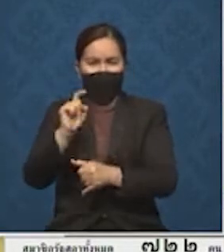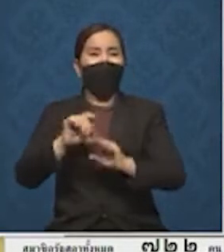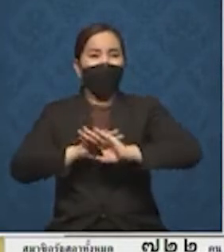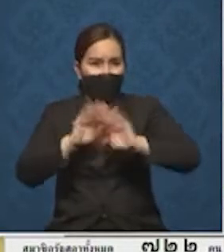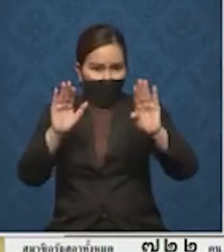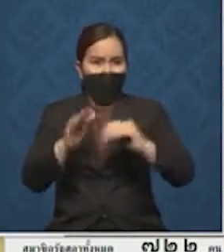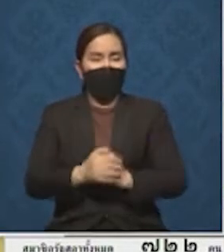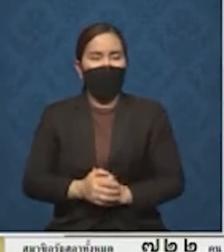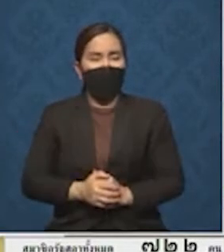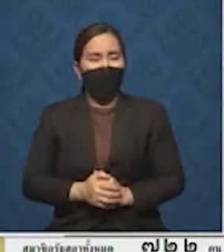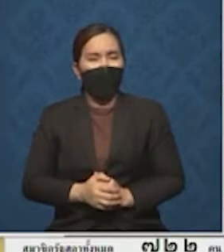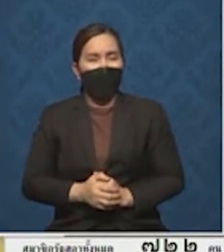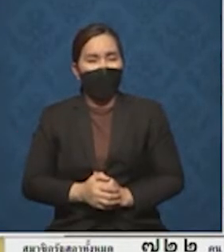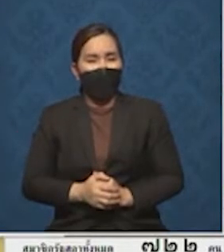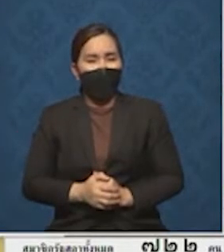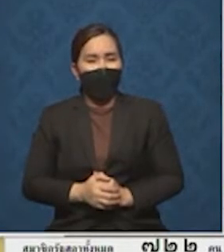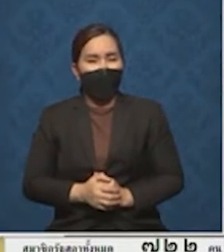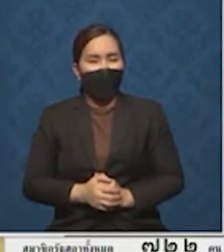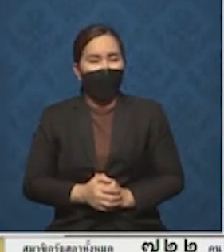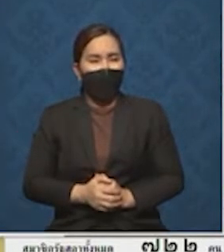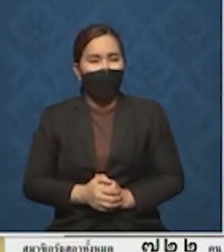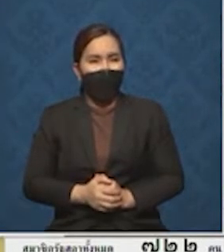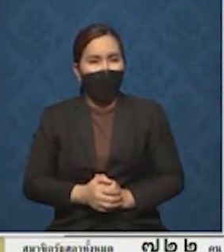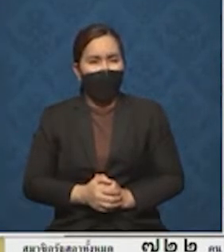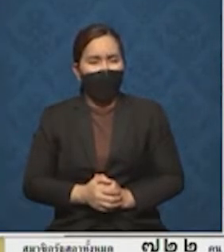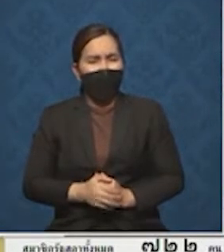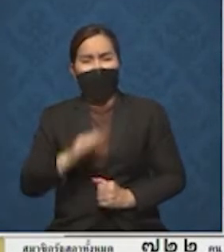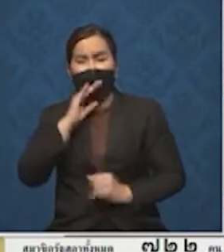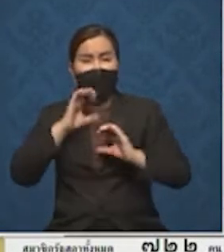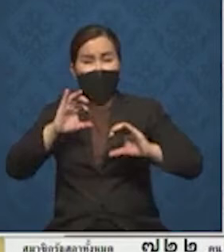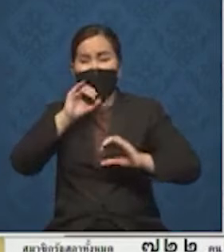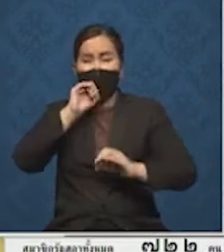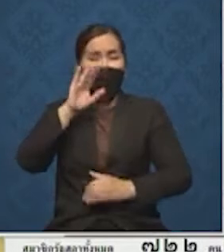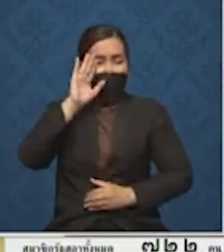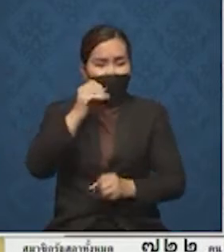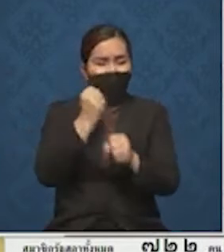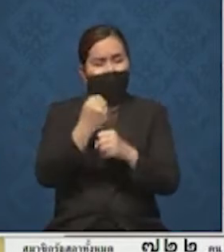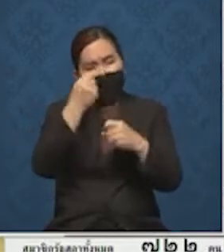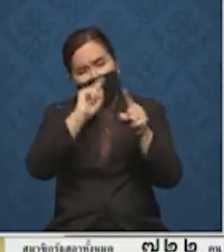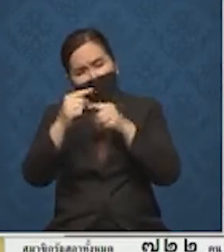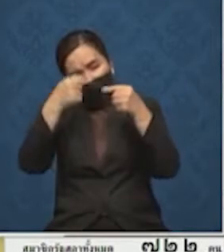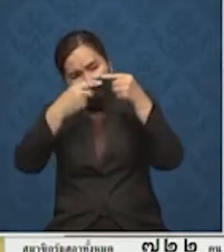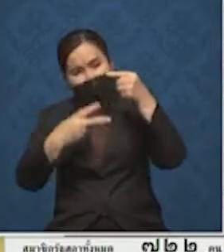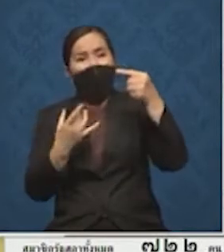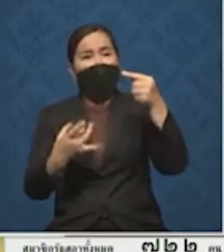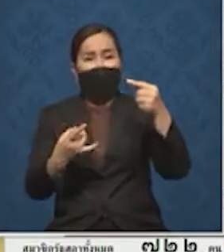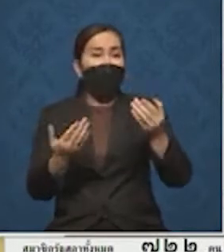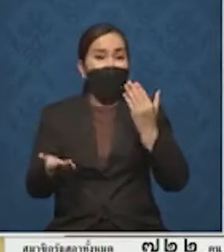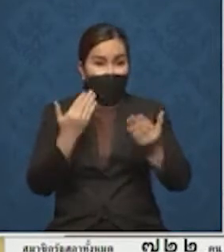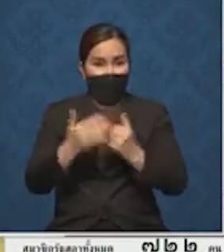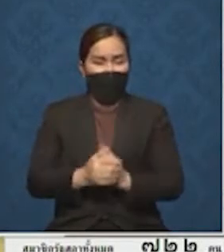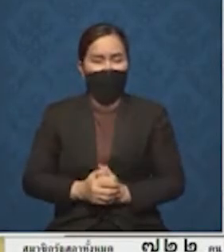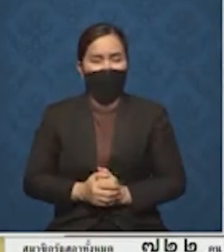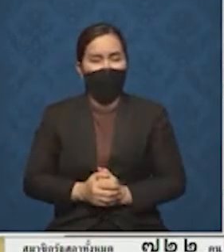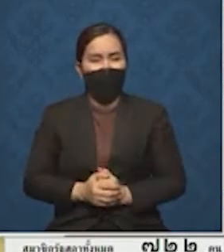โดยให้ลดไปห้ามเรื่องโน้เรื่องนี้ตามเอเผอใจที่จะเป็นอัตลายมากว่า